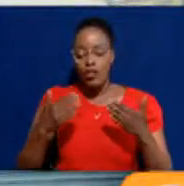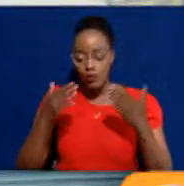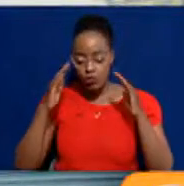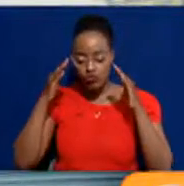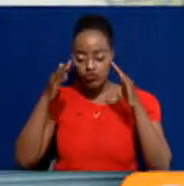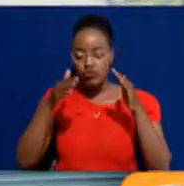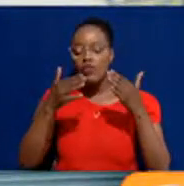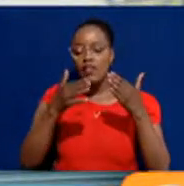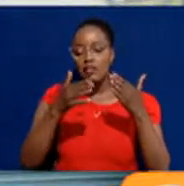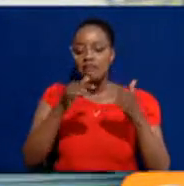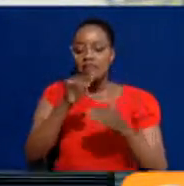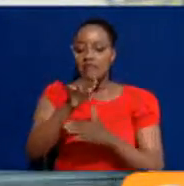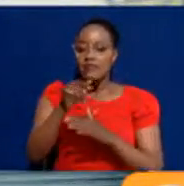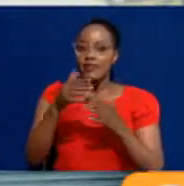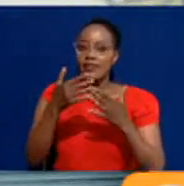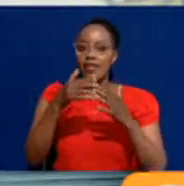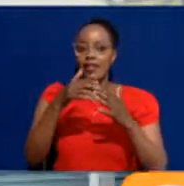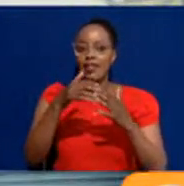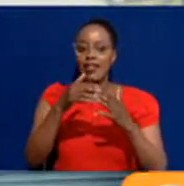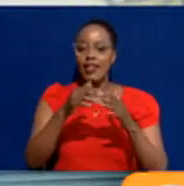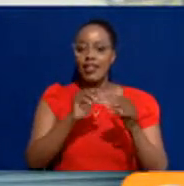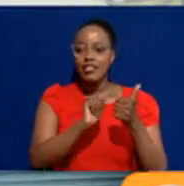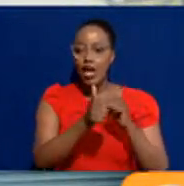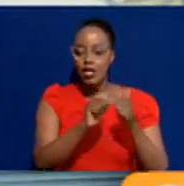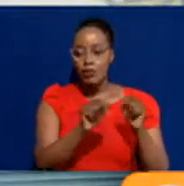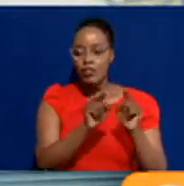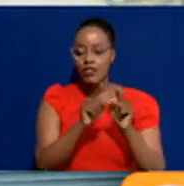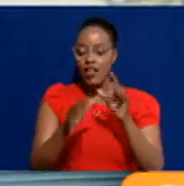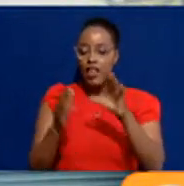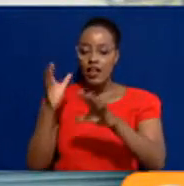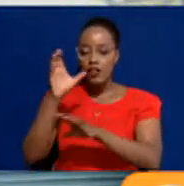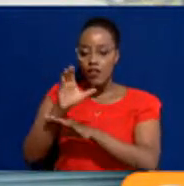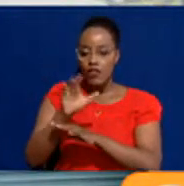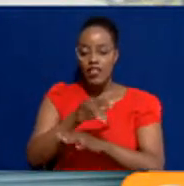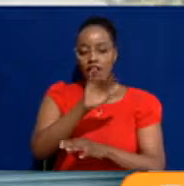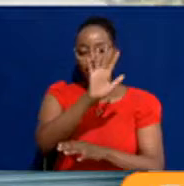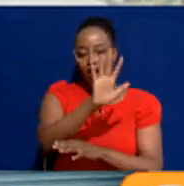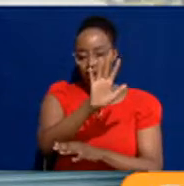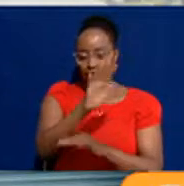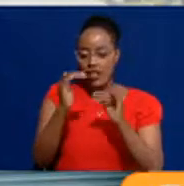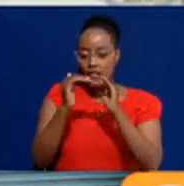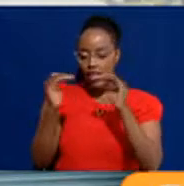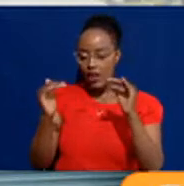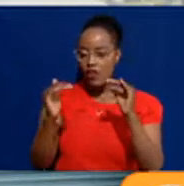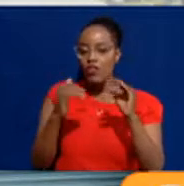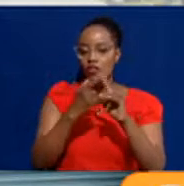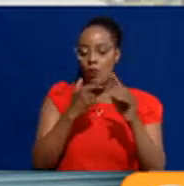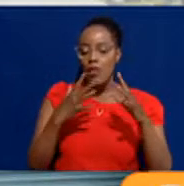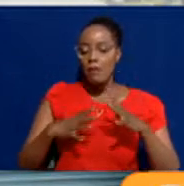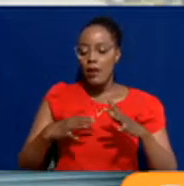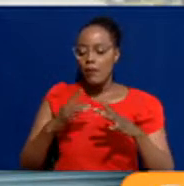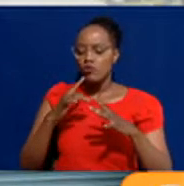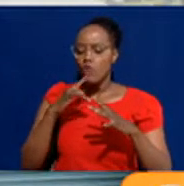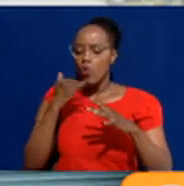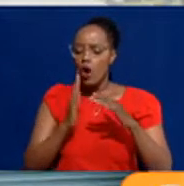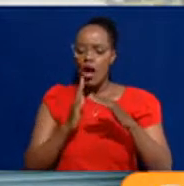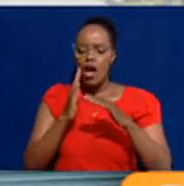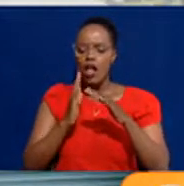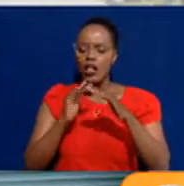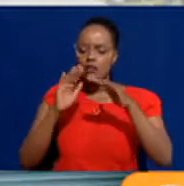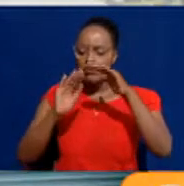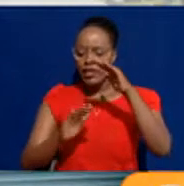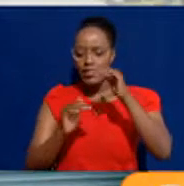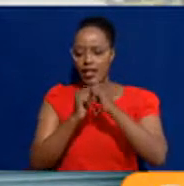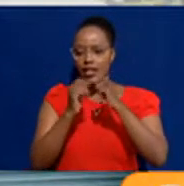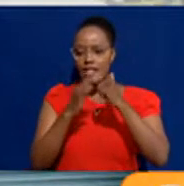Jani, wenyeji Kenya wamebanduliwa nje ya michuano ya handiboli kanda ya tano barani Afrika kwa wachezaji wasiozidi miaka 18 baada